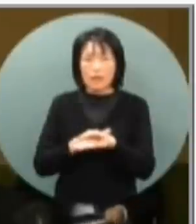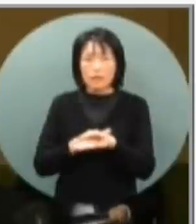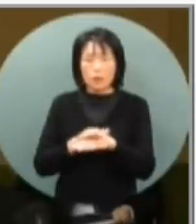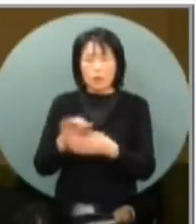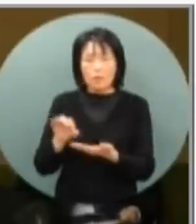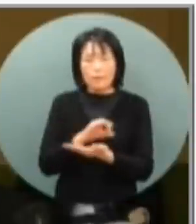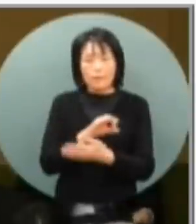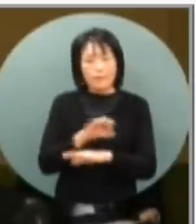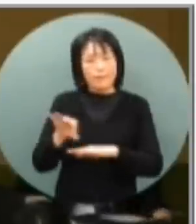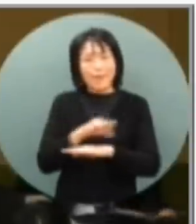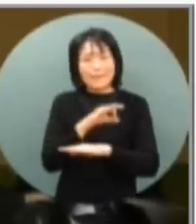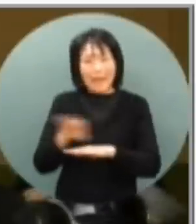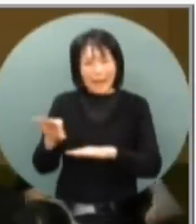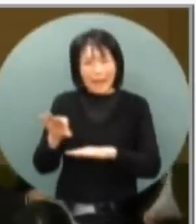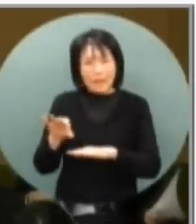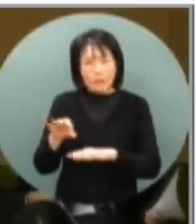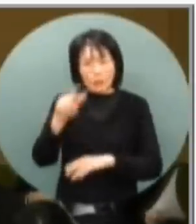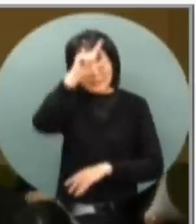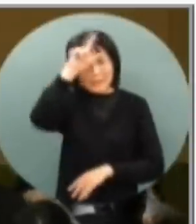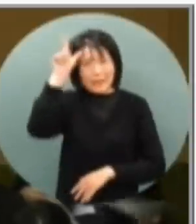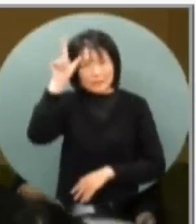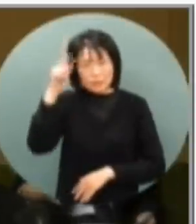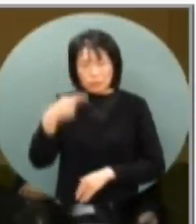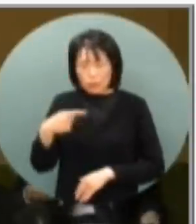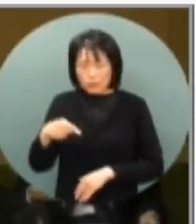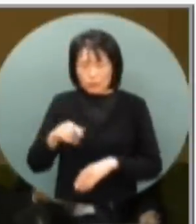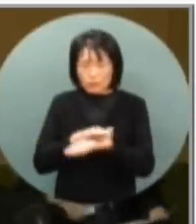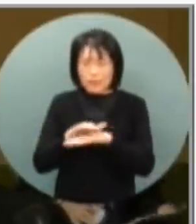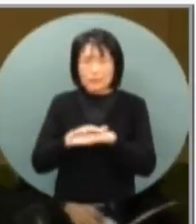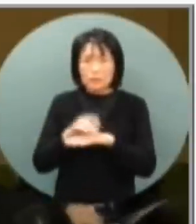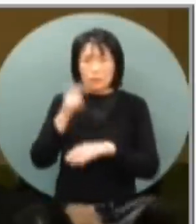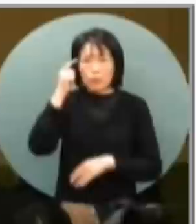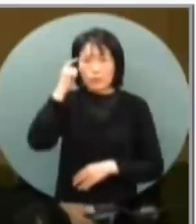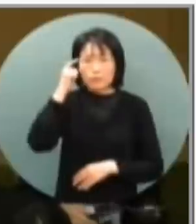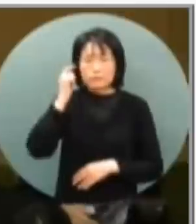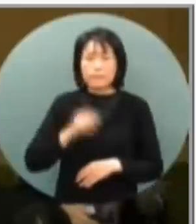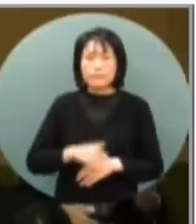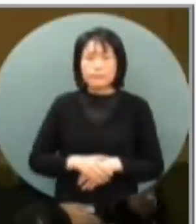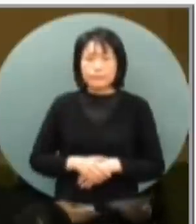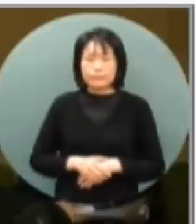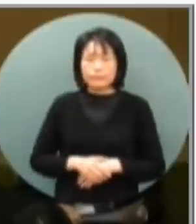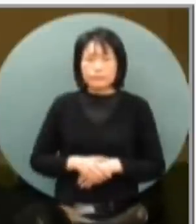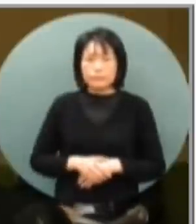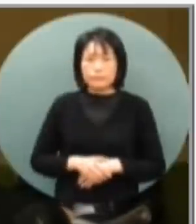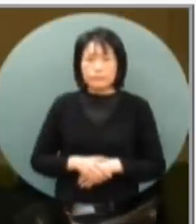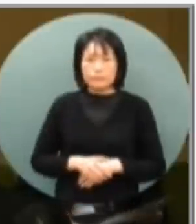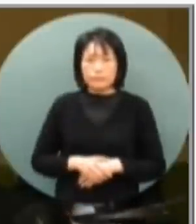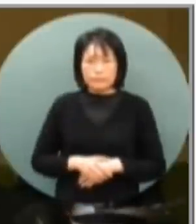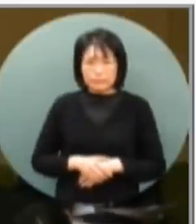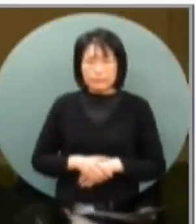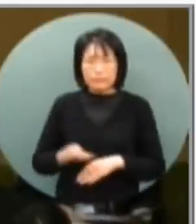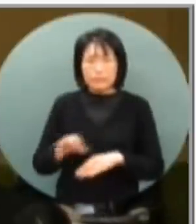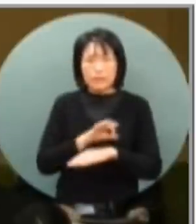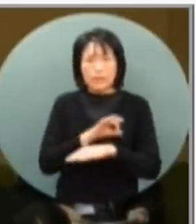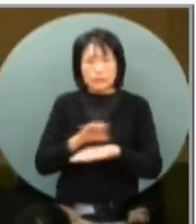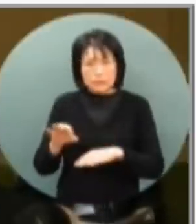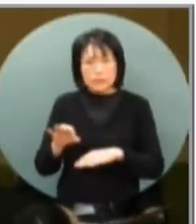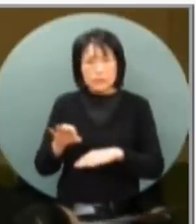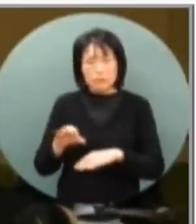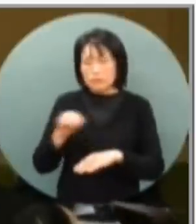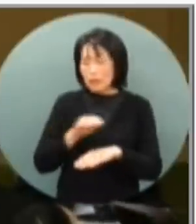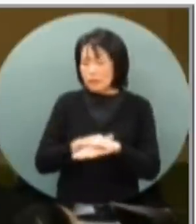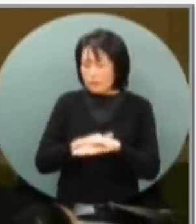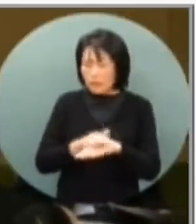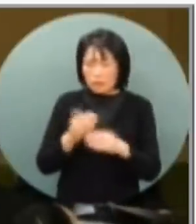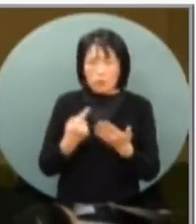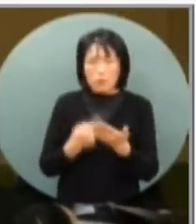リテラシーといわれる教育も大事ではないかなというふうに思っております。電子メディアの付き合い方の学習ノート